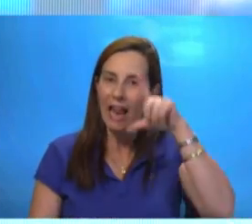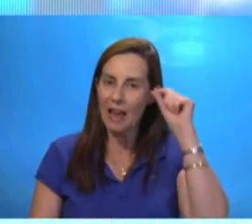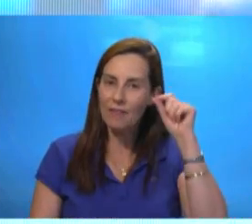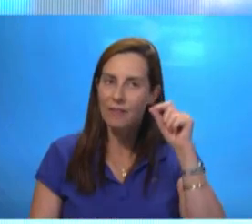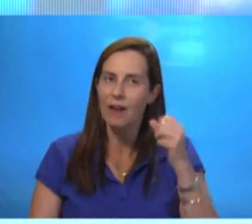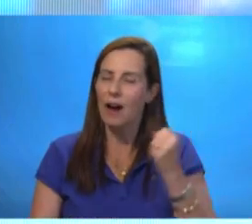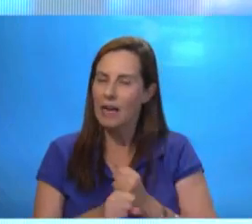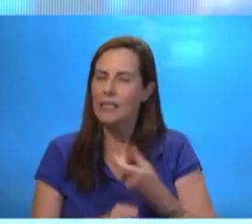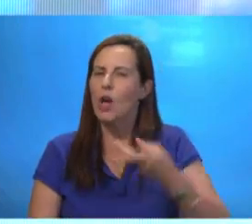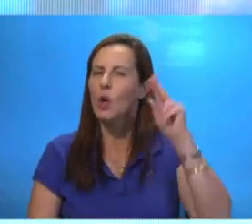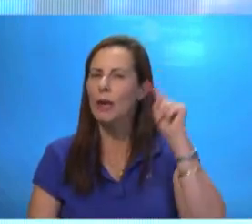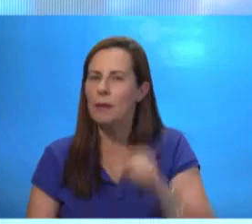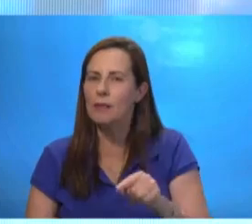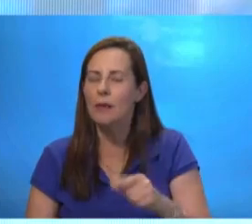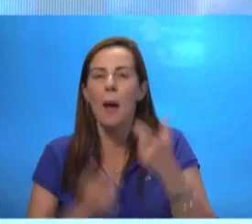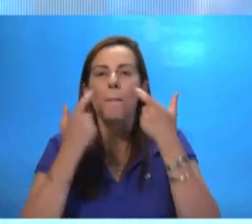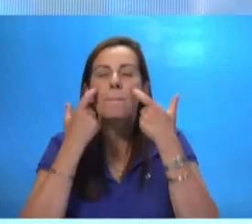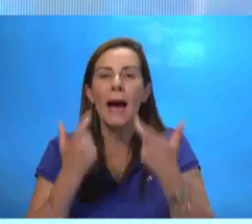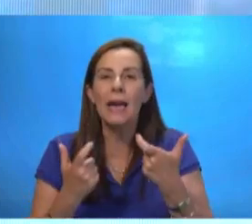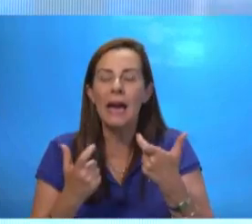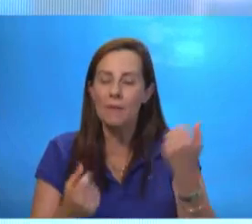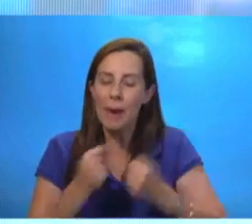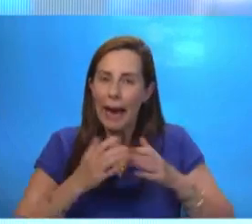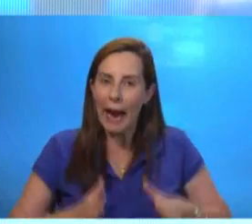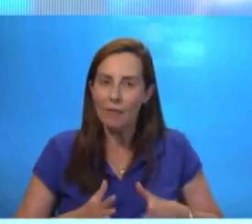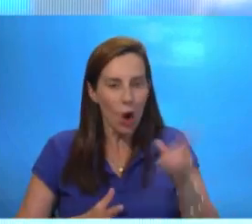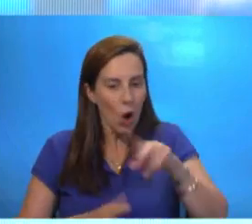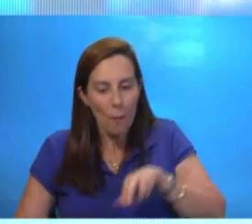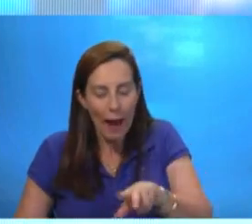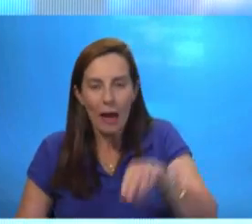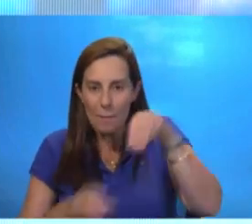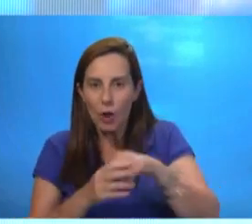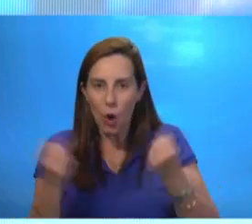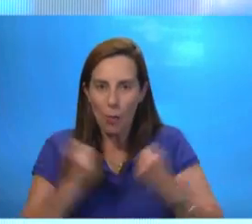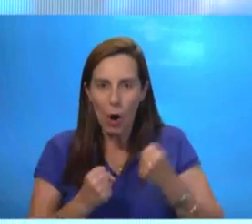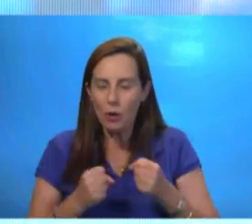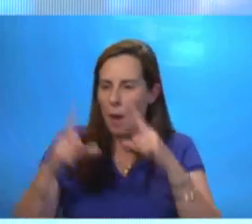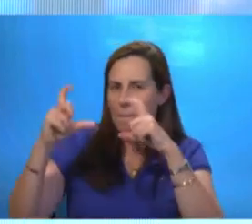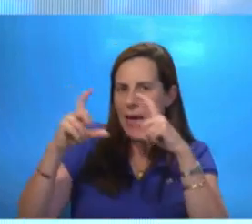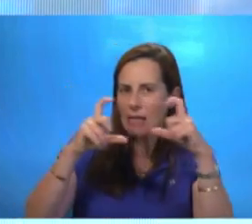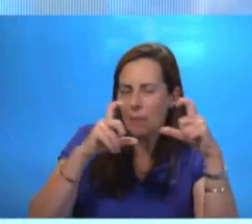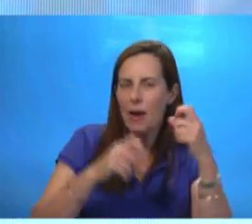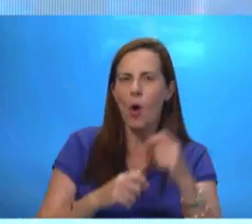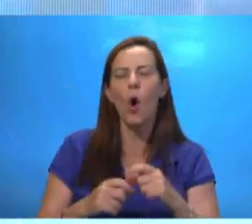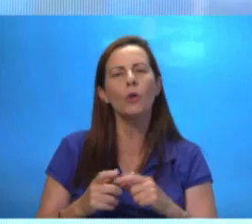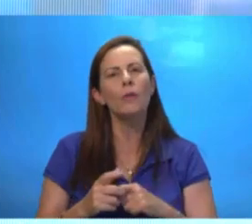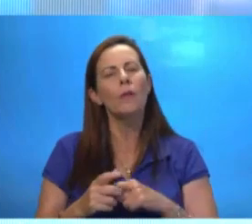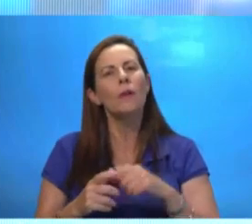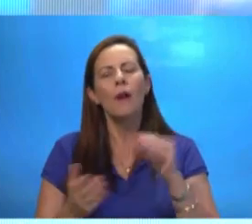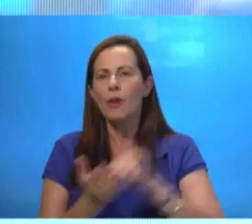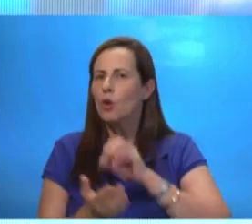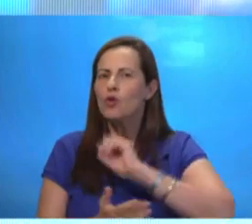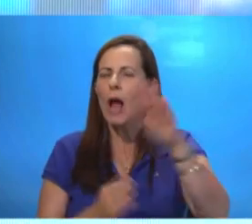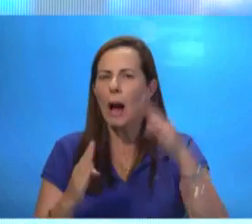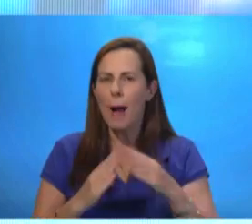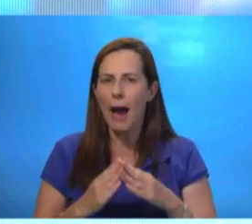צעד קדימה, פקחים בכלי רכב, לא ברגל, בתוך המכוניות, מצלמים עבירות חנייה, והדוח נשלח אלינו